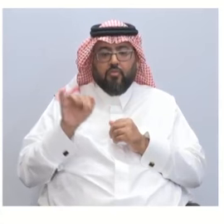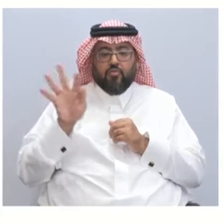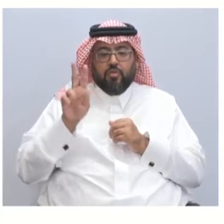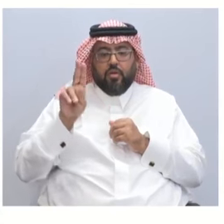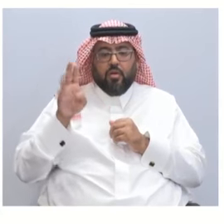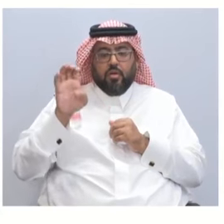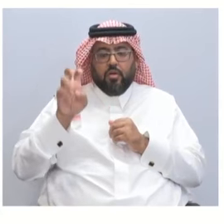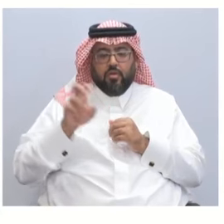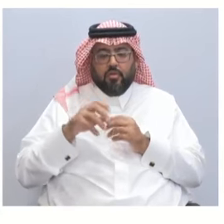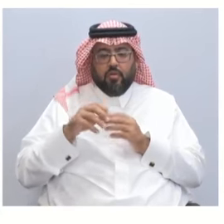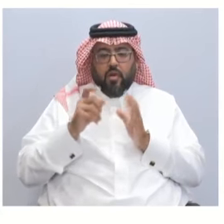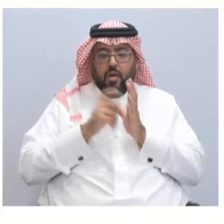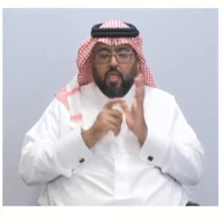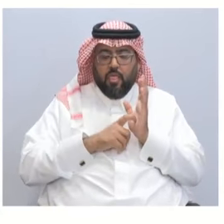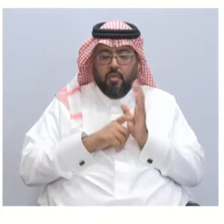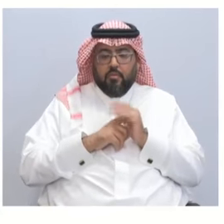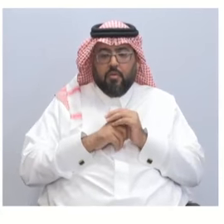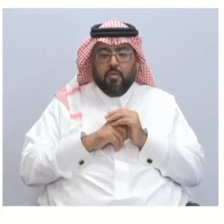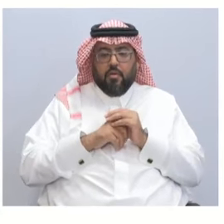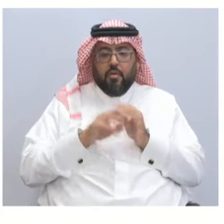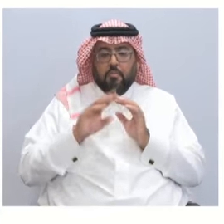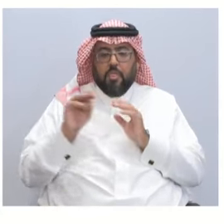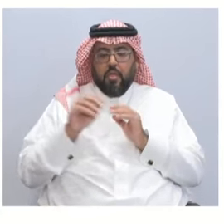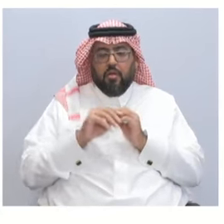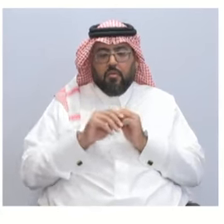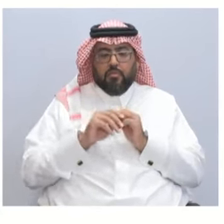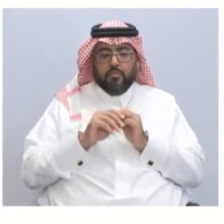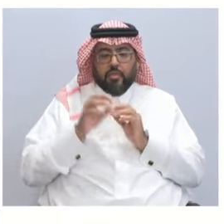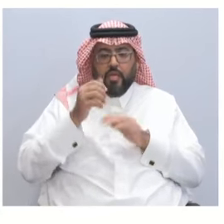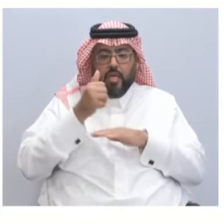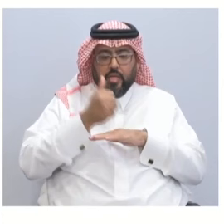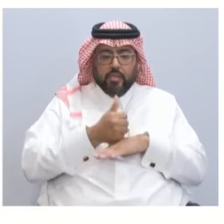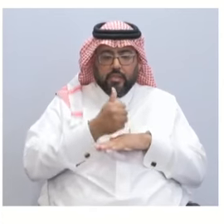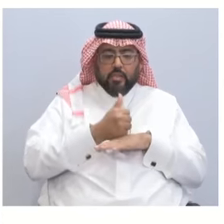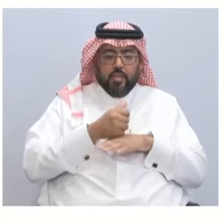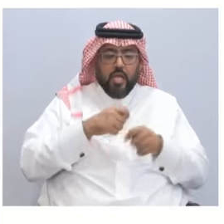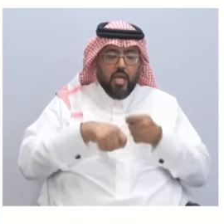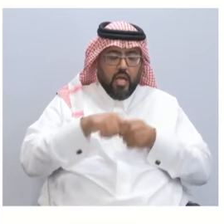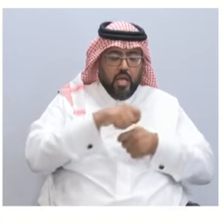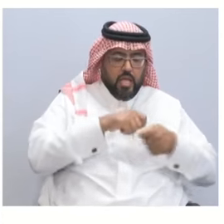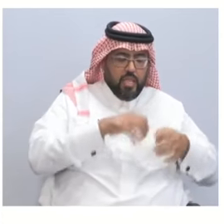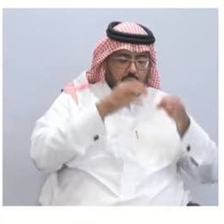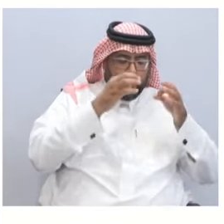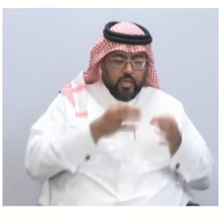مشتركه وانظمه متشابهه اساسها العقيده